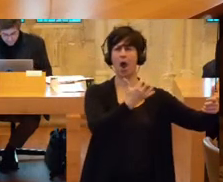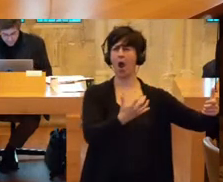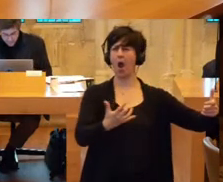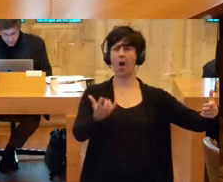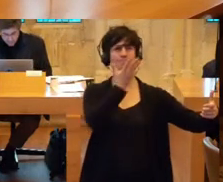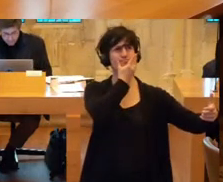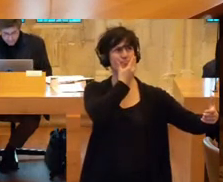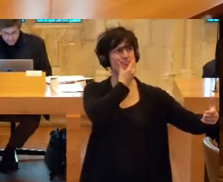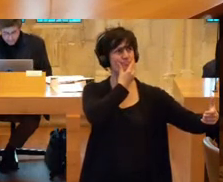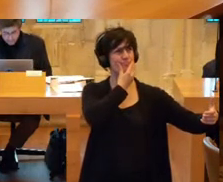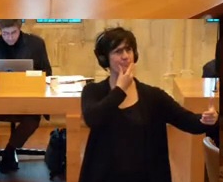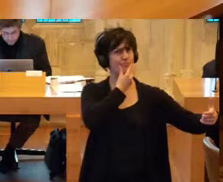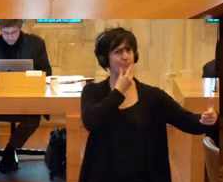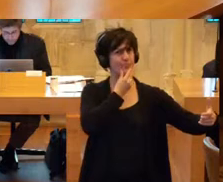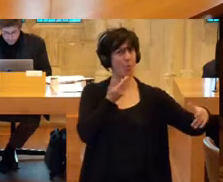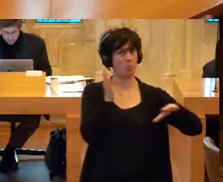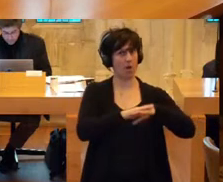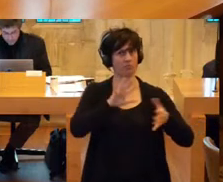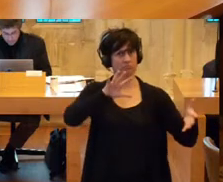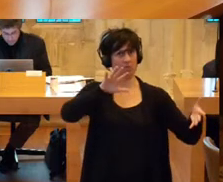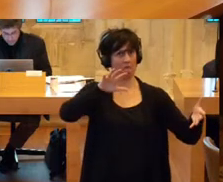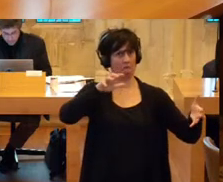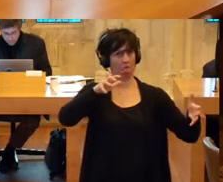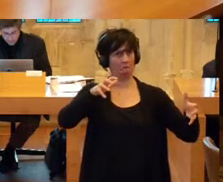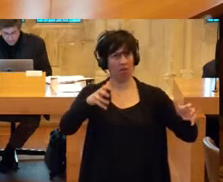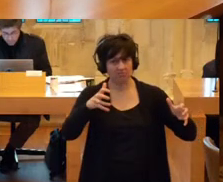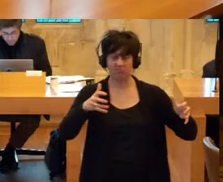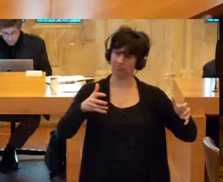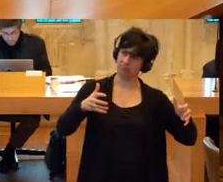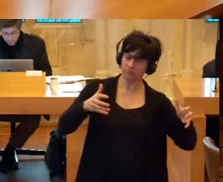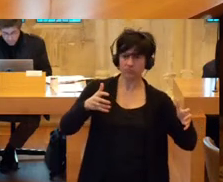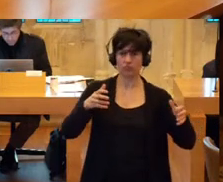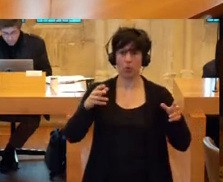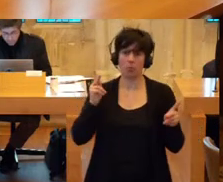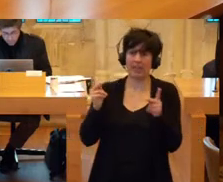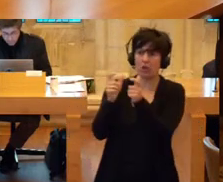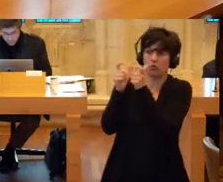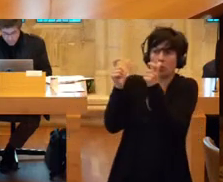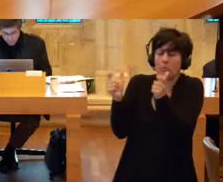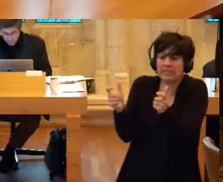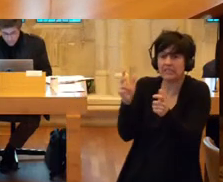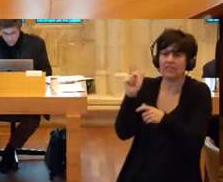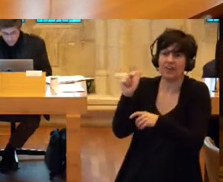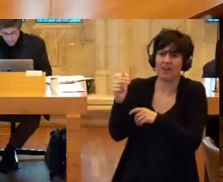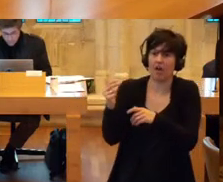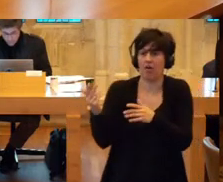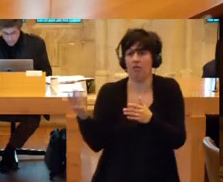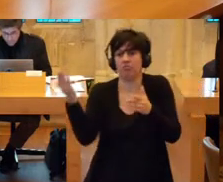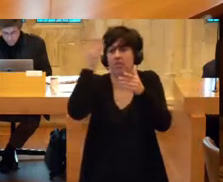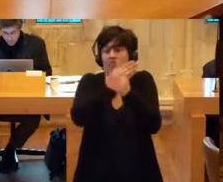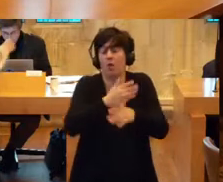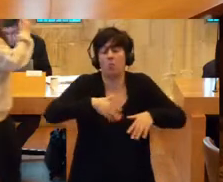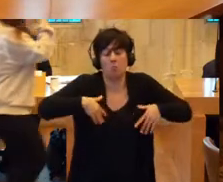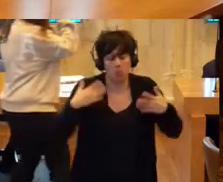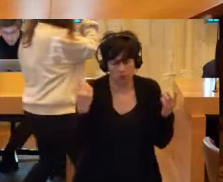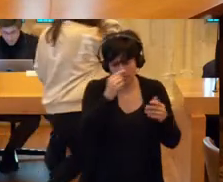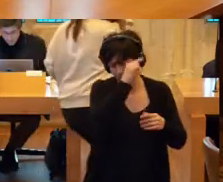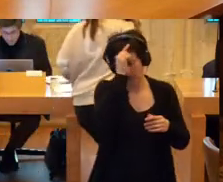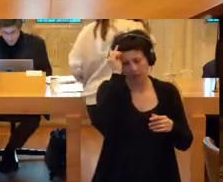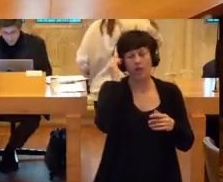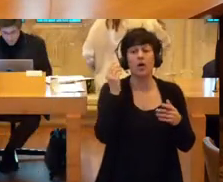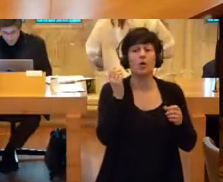Alors, une rapide impression sur les veilleurs. Alors, vous allez être sollicité, comme l'ensemble de... Enfin, tous les collègues du conseil municipal vont être sollicités